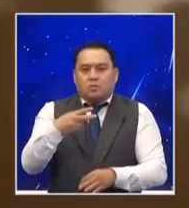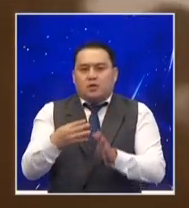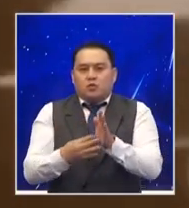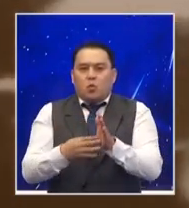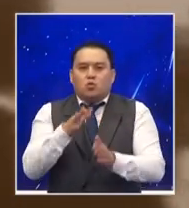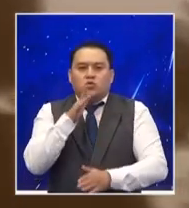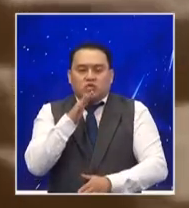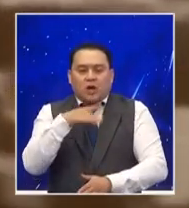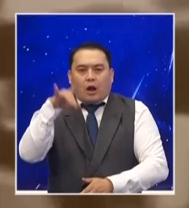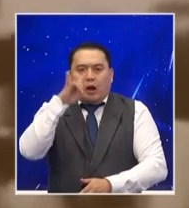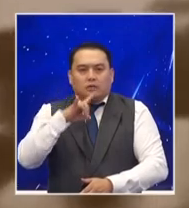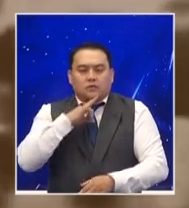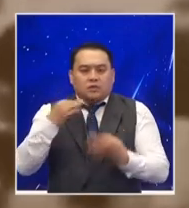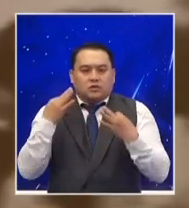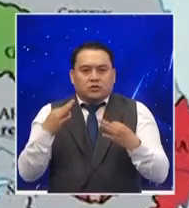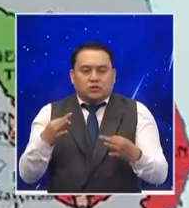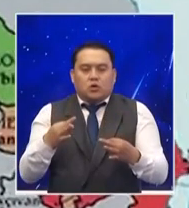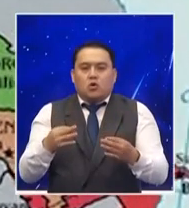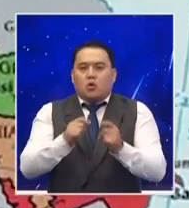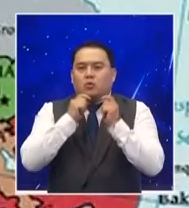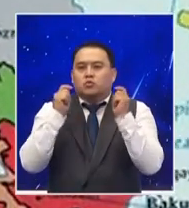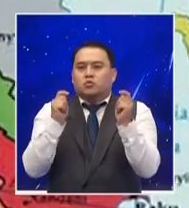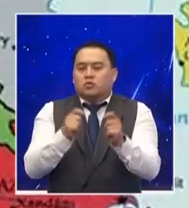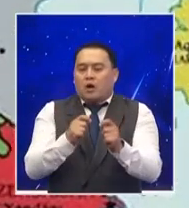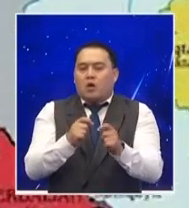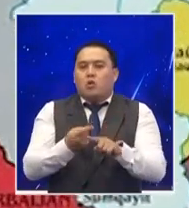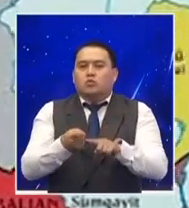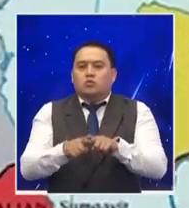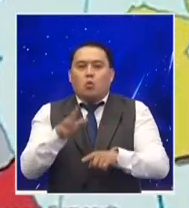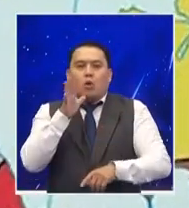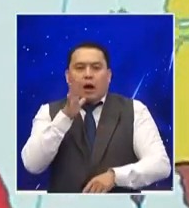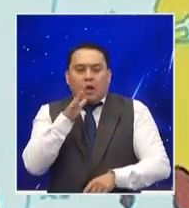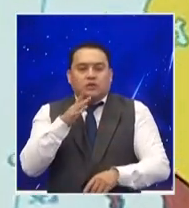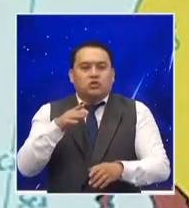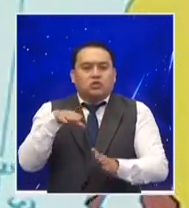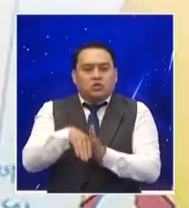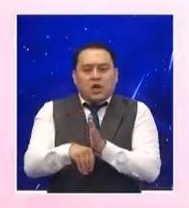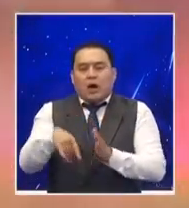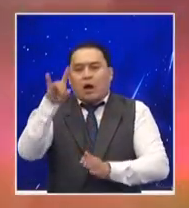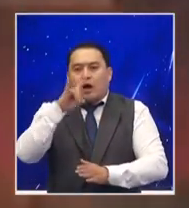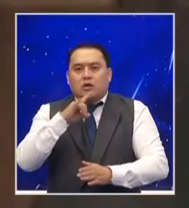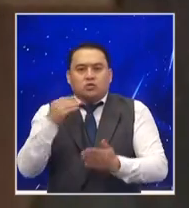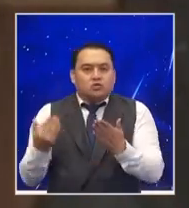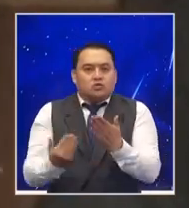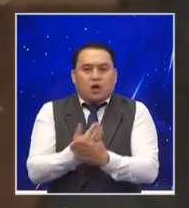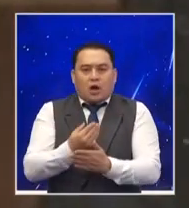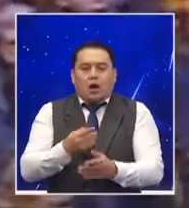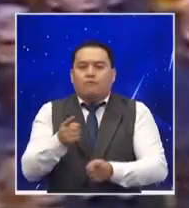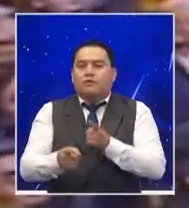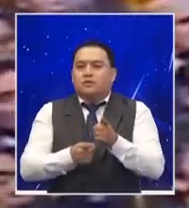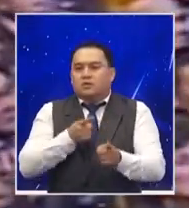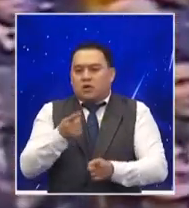жыл. Азаттық қазаққа ғажап құт сыйлады. Ширек ғасыр ішінде Қазақстан жаңа әрі жас мемлекет ретінде өзін